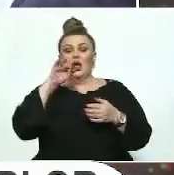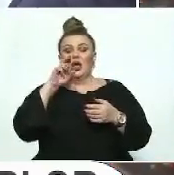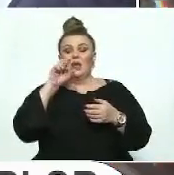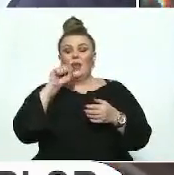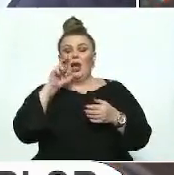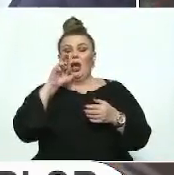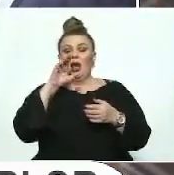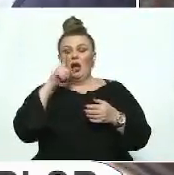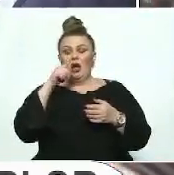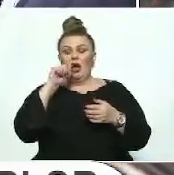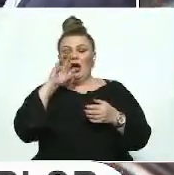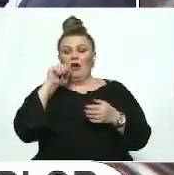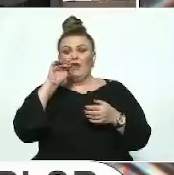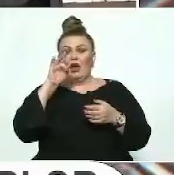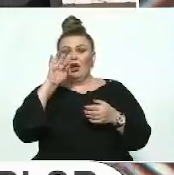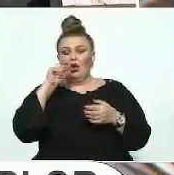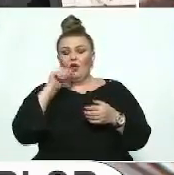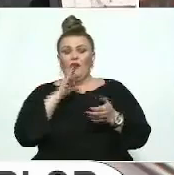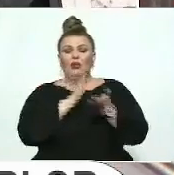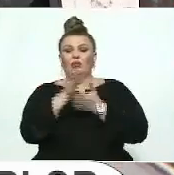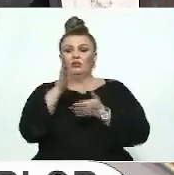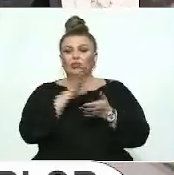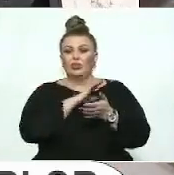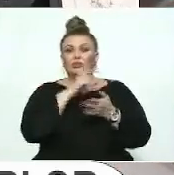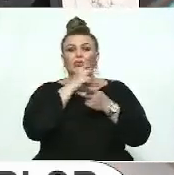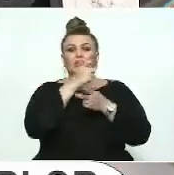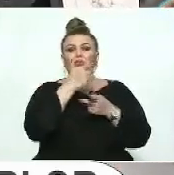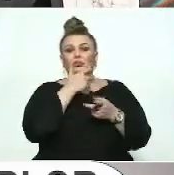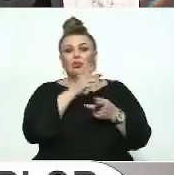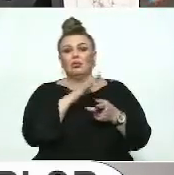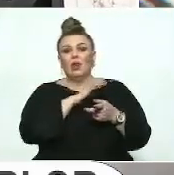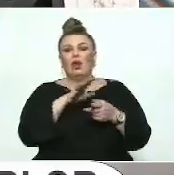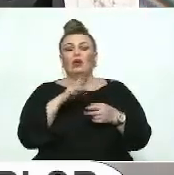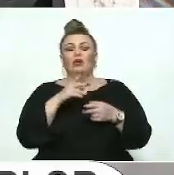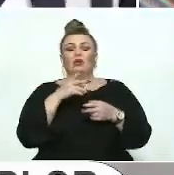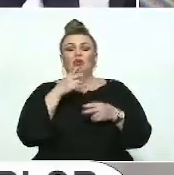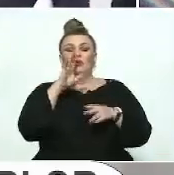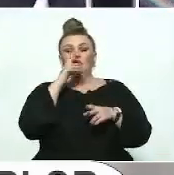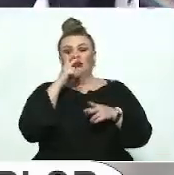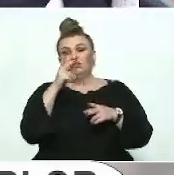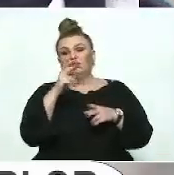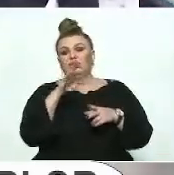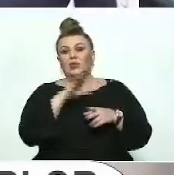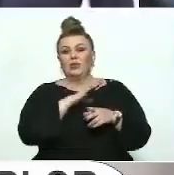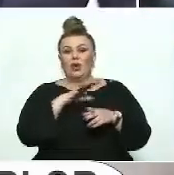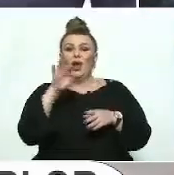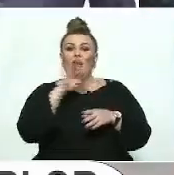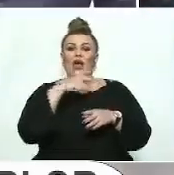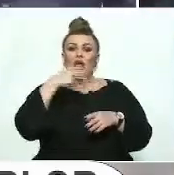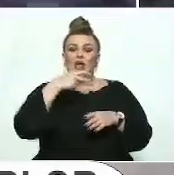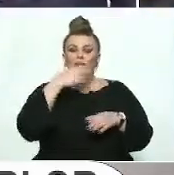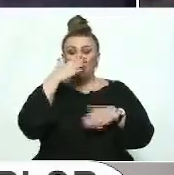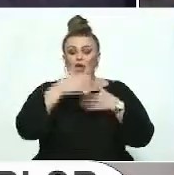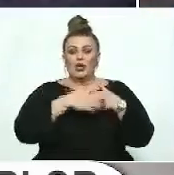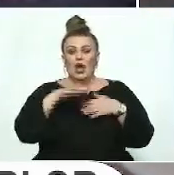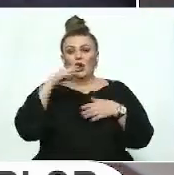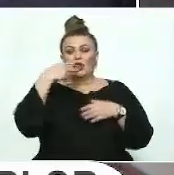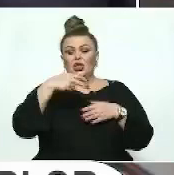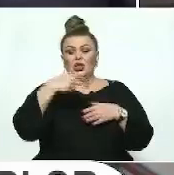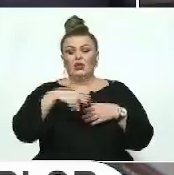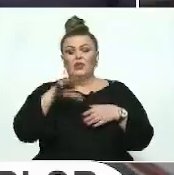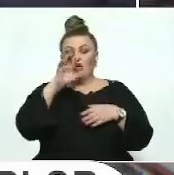foto sərgidə də oldu, şəkillərə baxdı. Nəzərə çatdırmaq istərdim ki, həmin foto sərgidə 20-yə yaxın